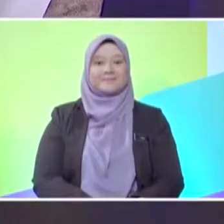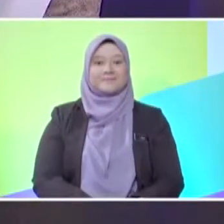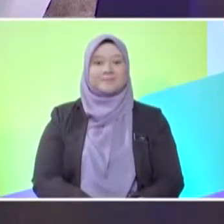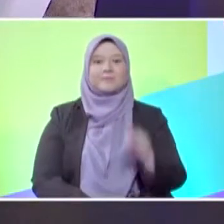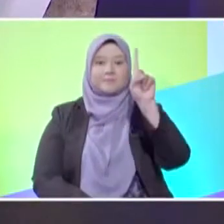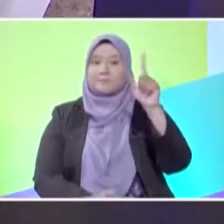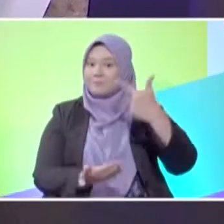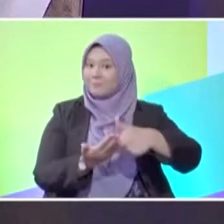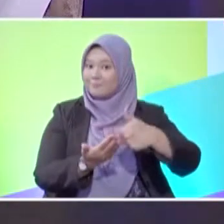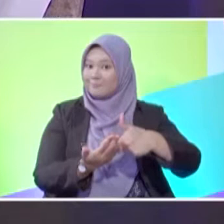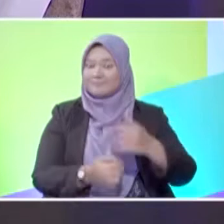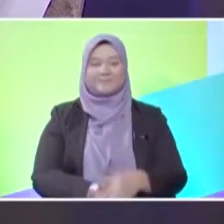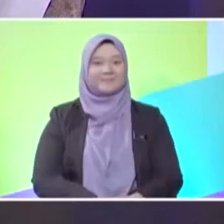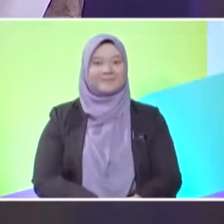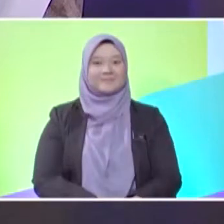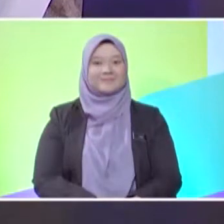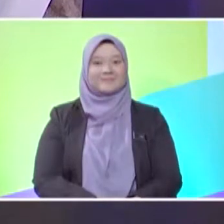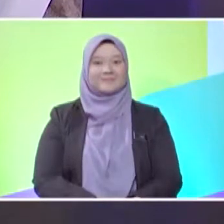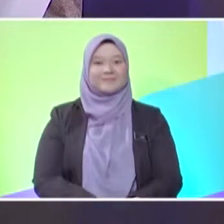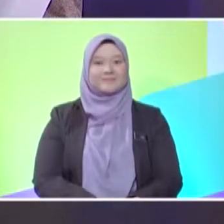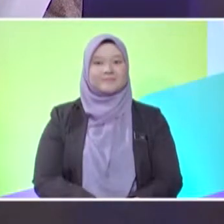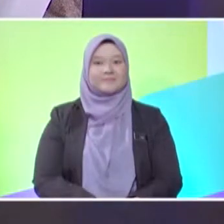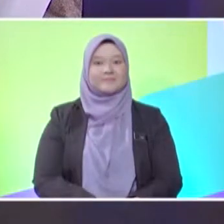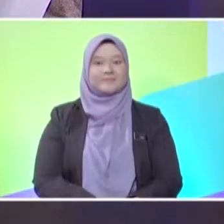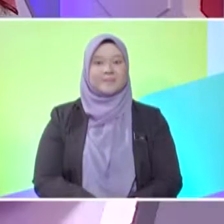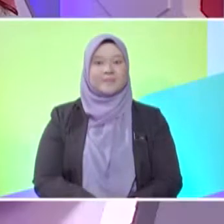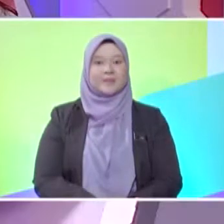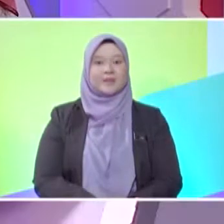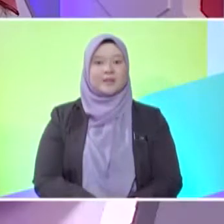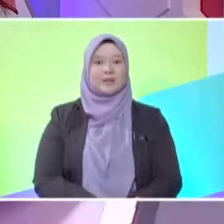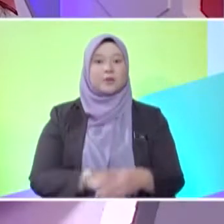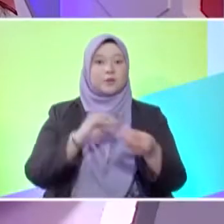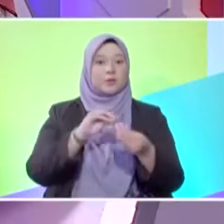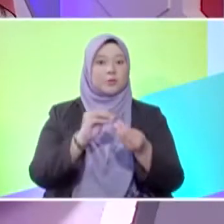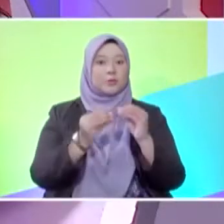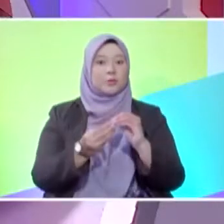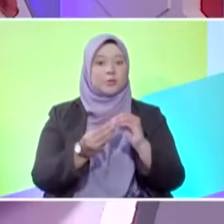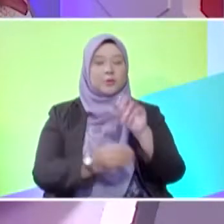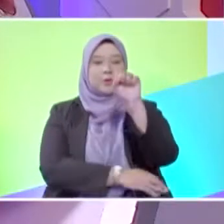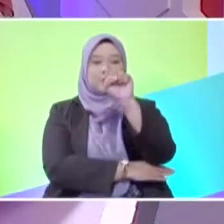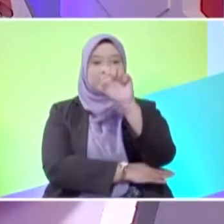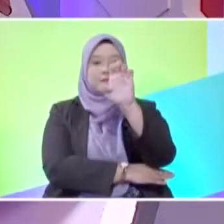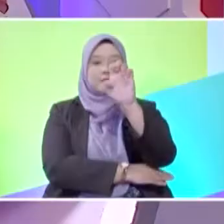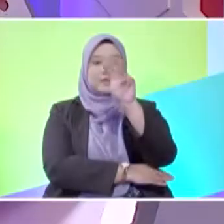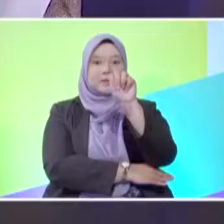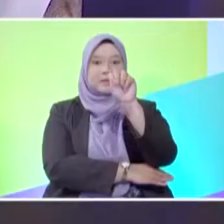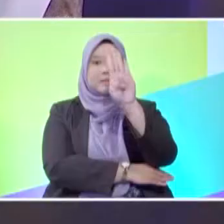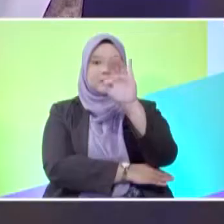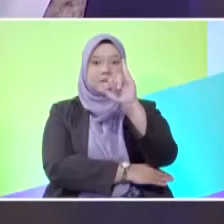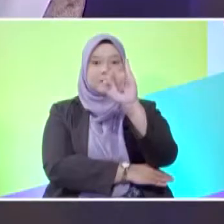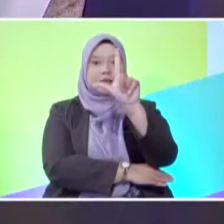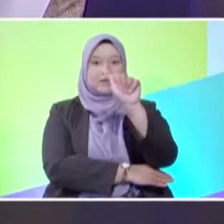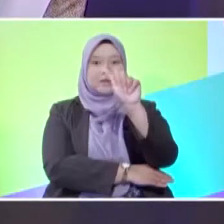punishment of Law nih oke oke Chung kita coba buat jari numbaske nunggu 9 Wajo